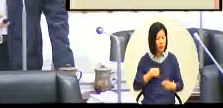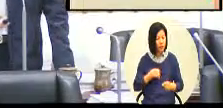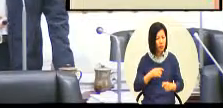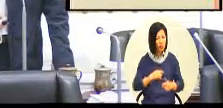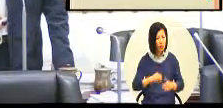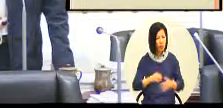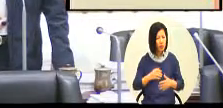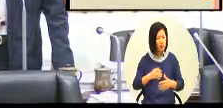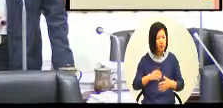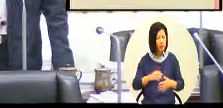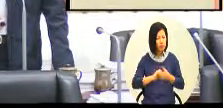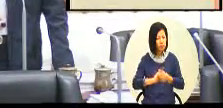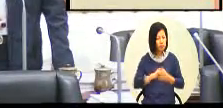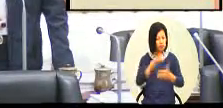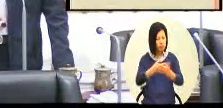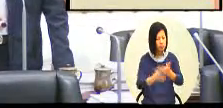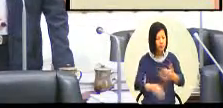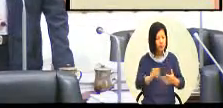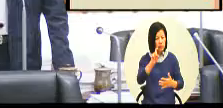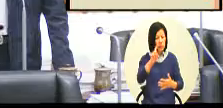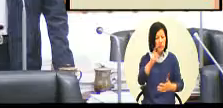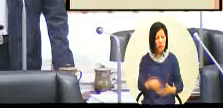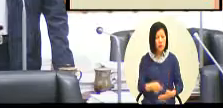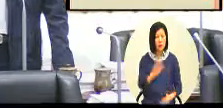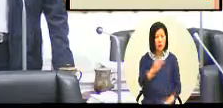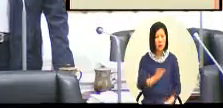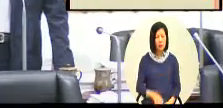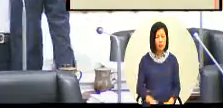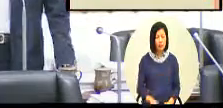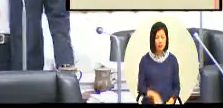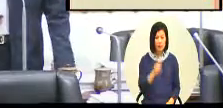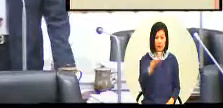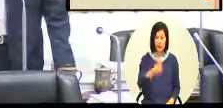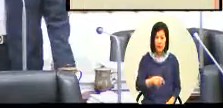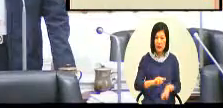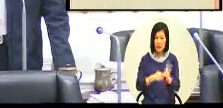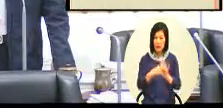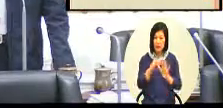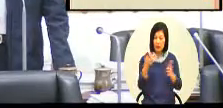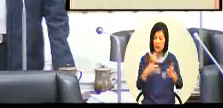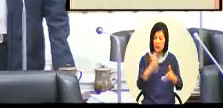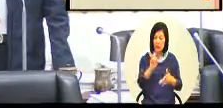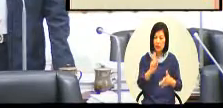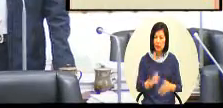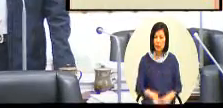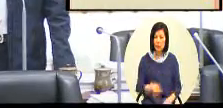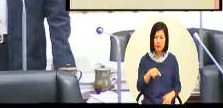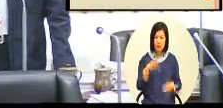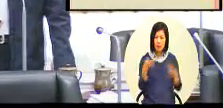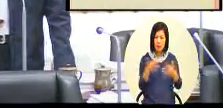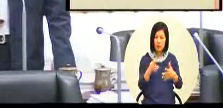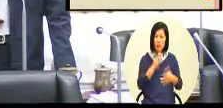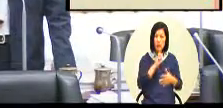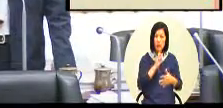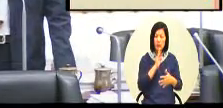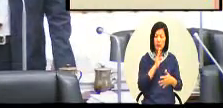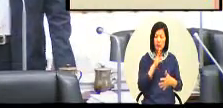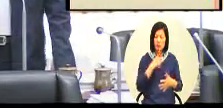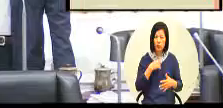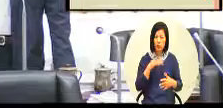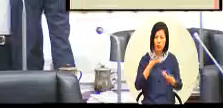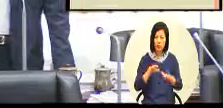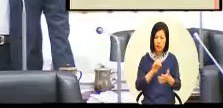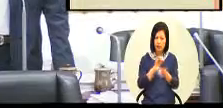少了十亿啊。这个十亿当中又让我们呈现出来一个问题，这个问题就是我必须要在这边讲